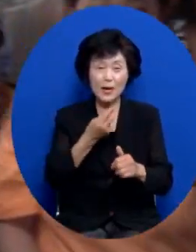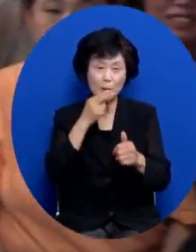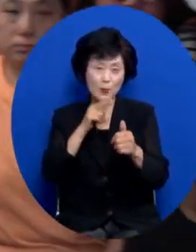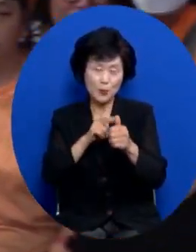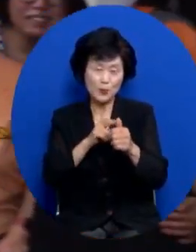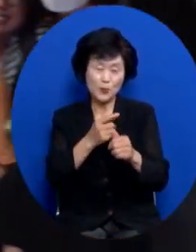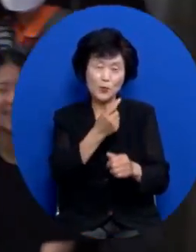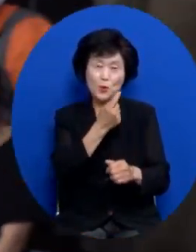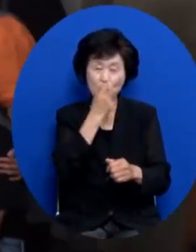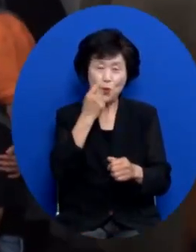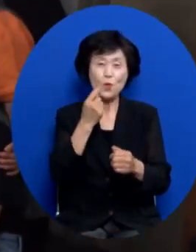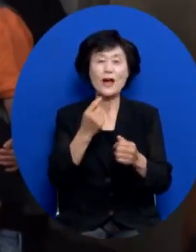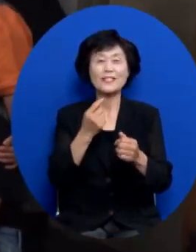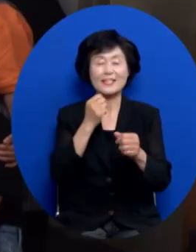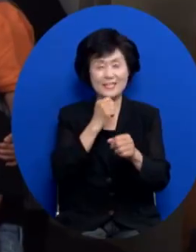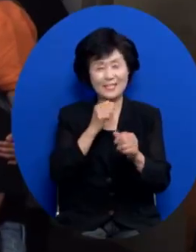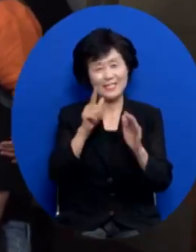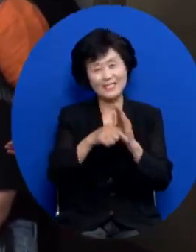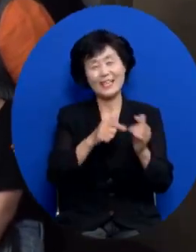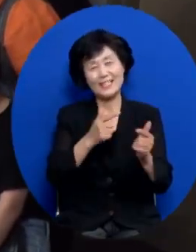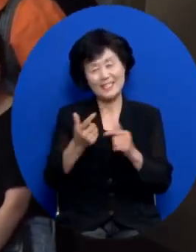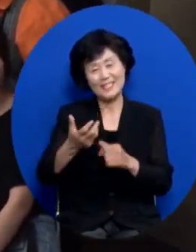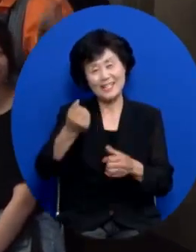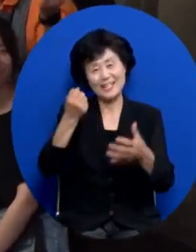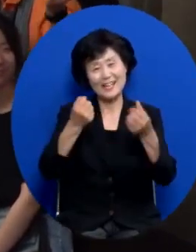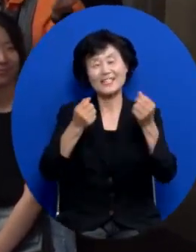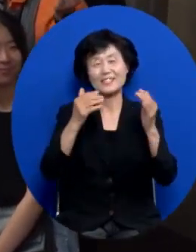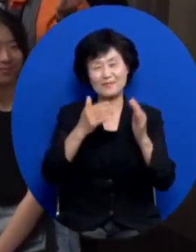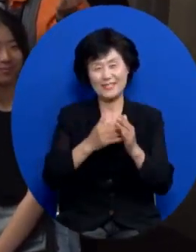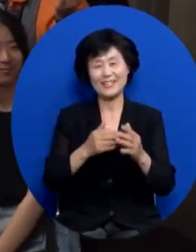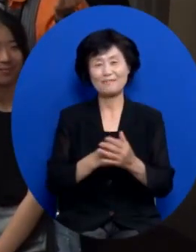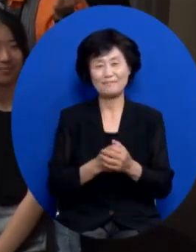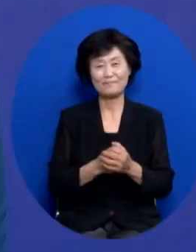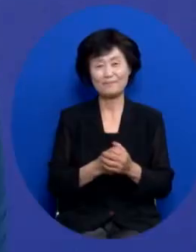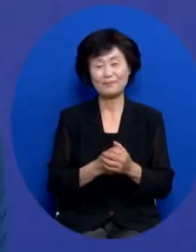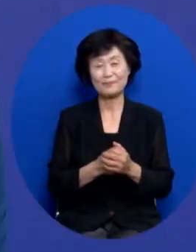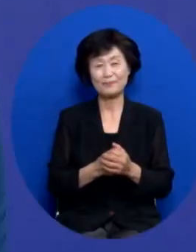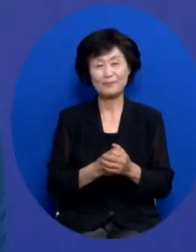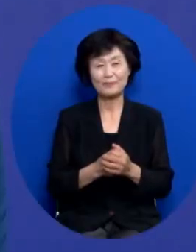시간이었습니다. 호주 시드니에서 CTS 뉴스 황세준입니다.